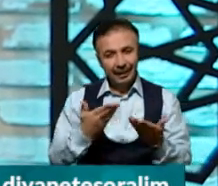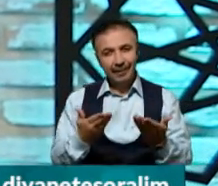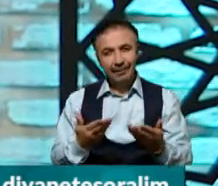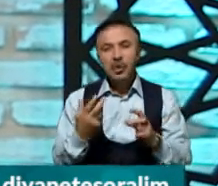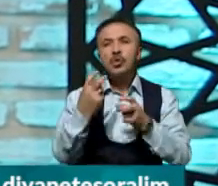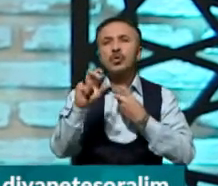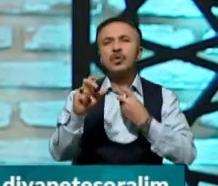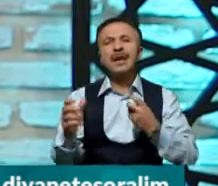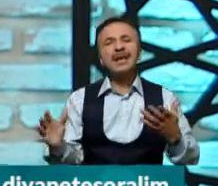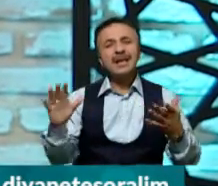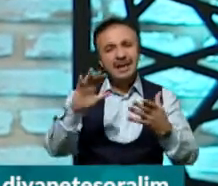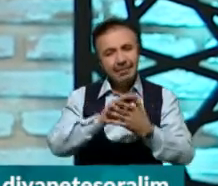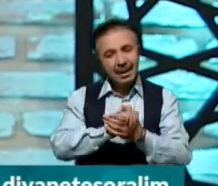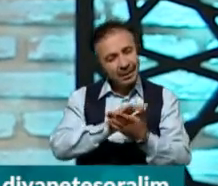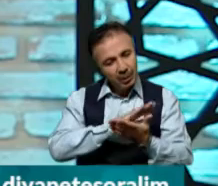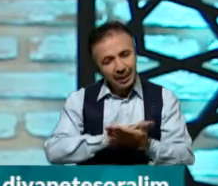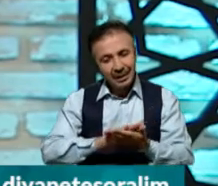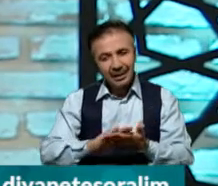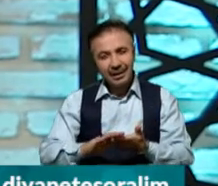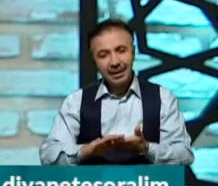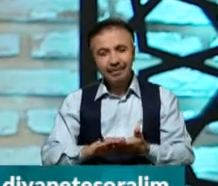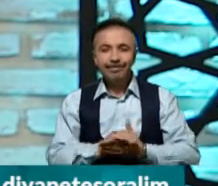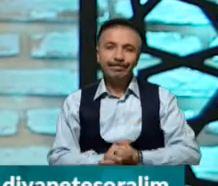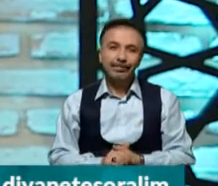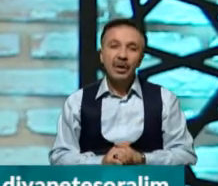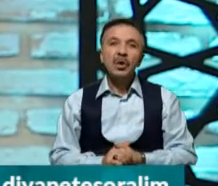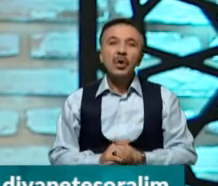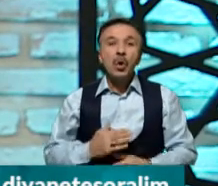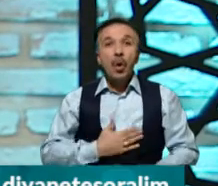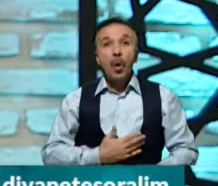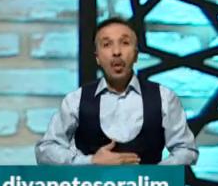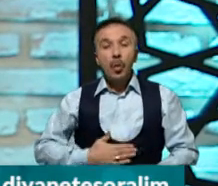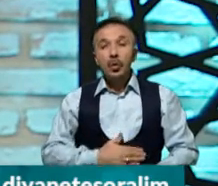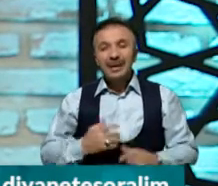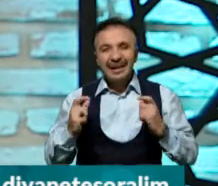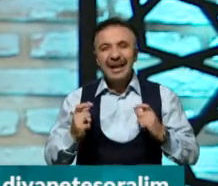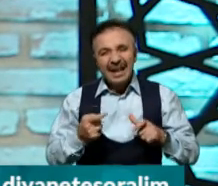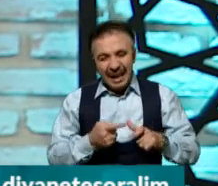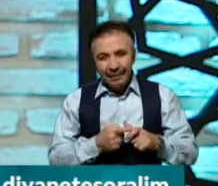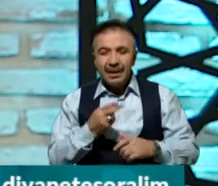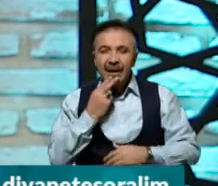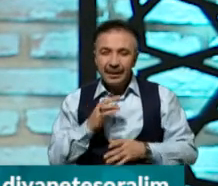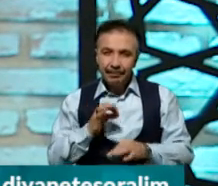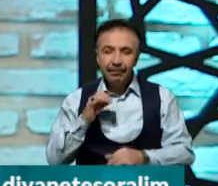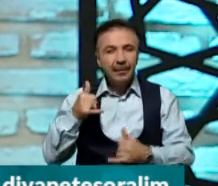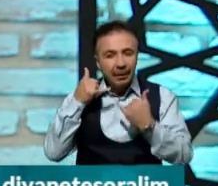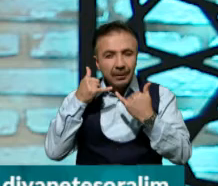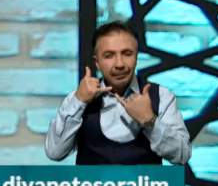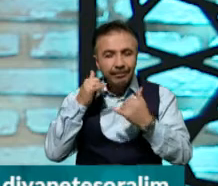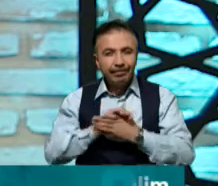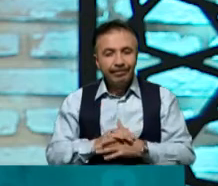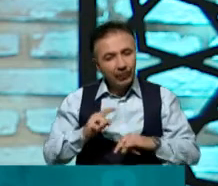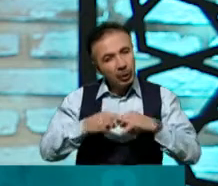inşallah. Tabii. Bizler de vesile olalım. Bursa'dan Elfide Durmaz telefon attığımızda. Hoş geldiniz. Hoş